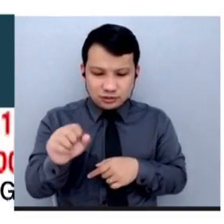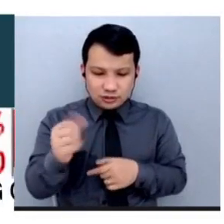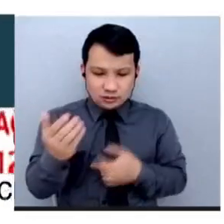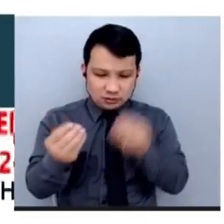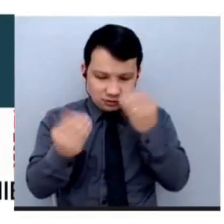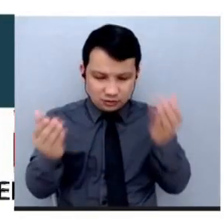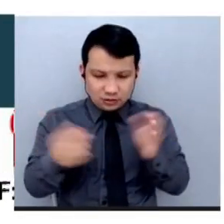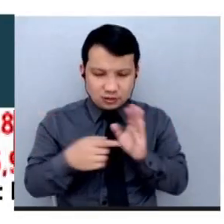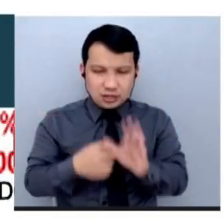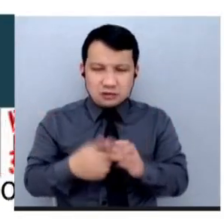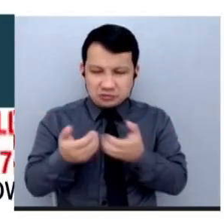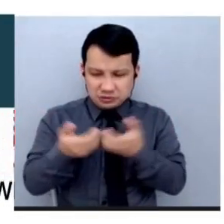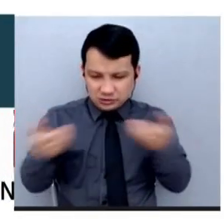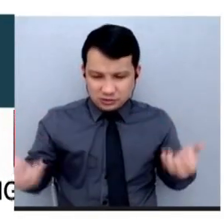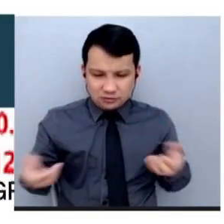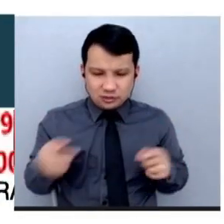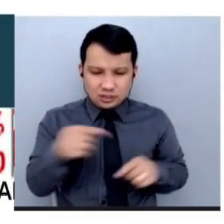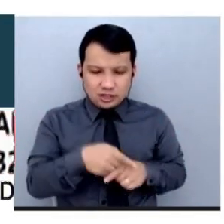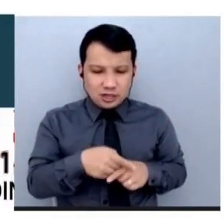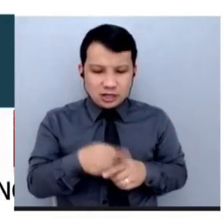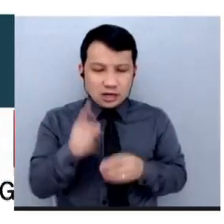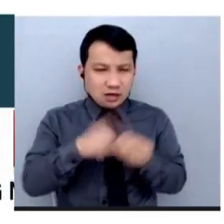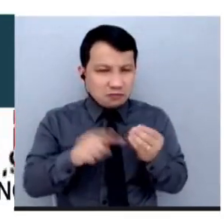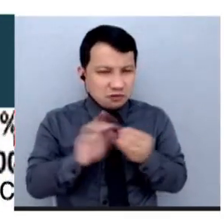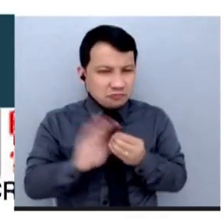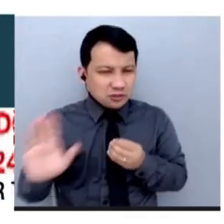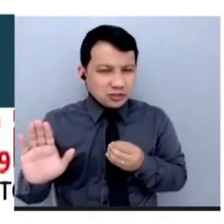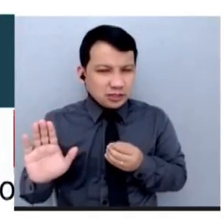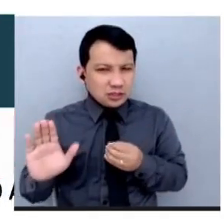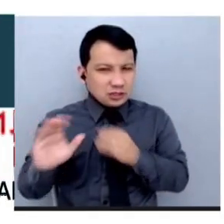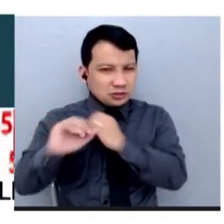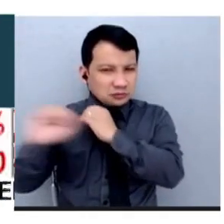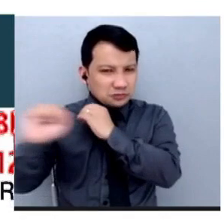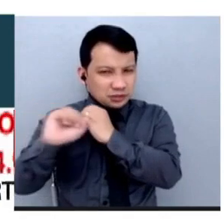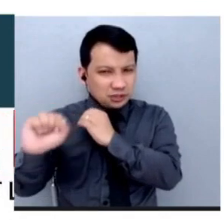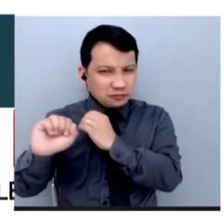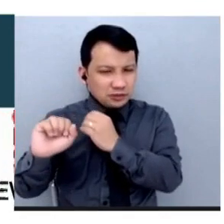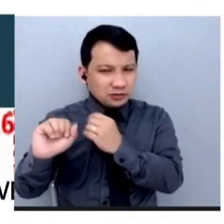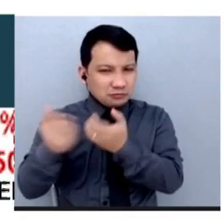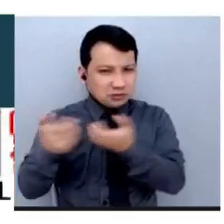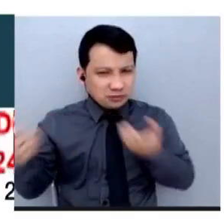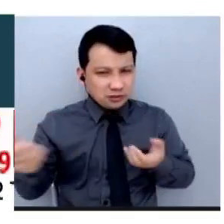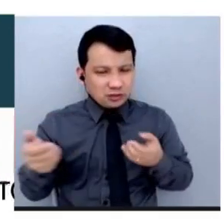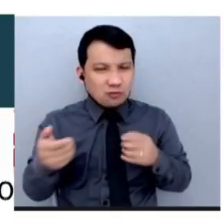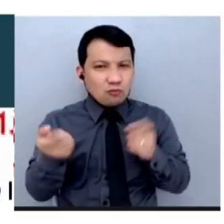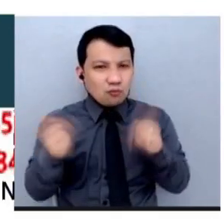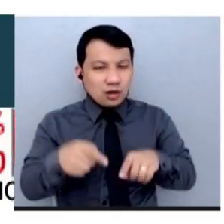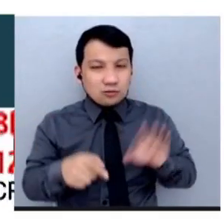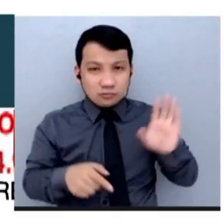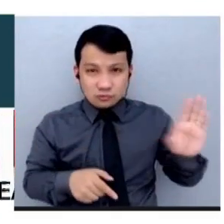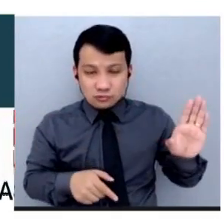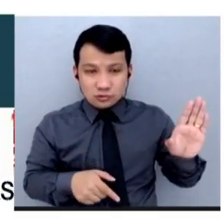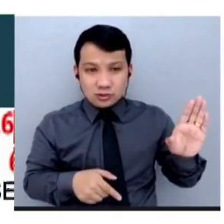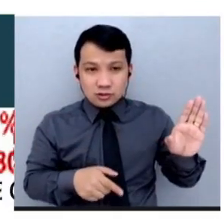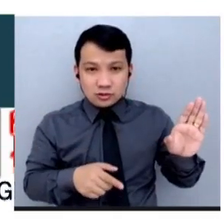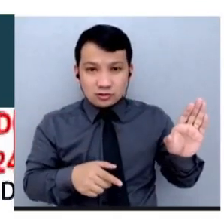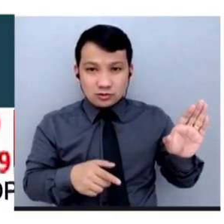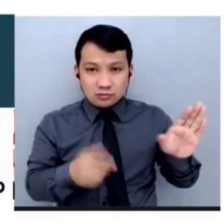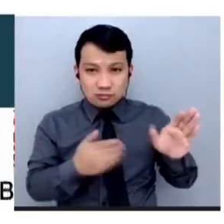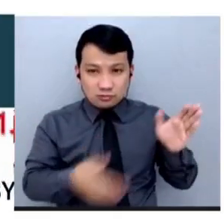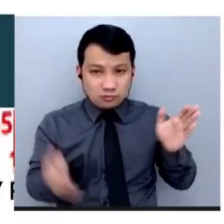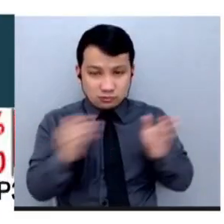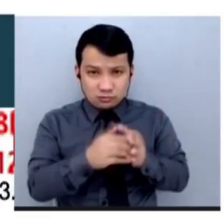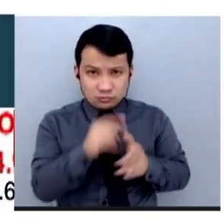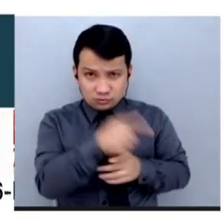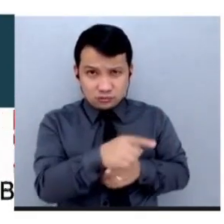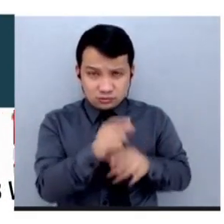siya ipaghiwalay dun sa kampanya na magaganap because you are going to, am I right,